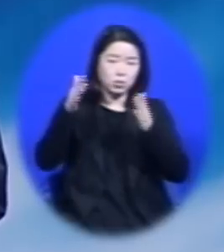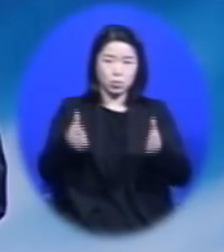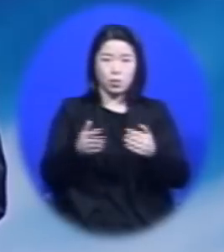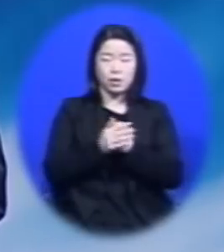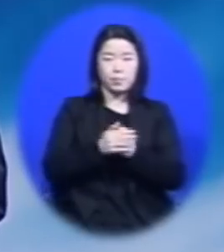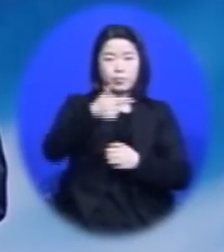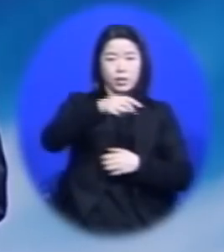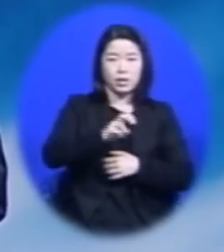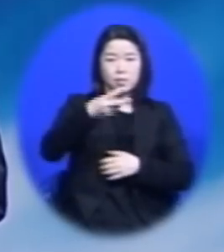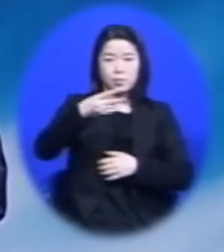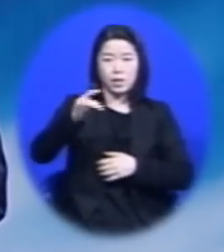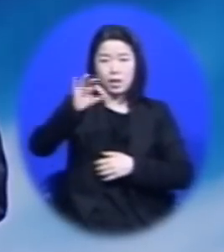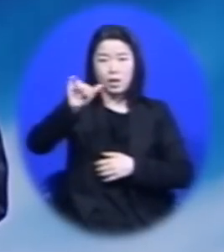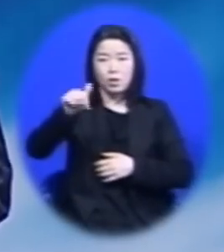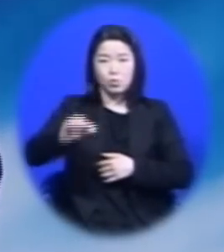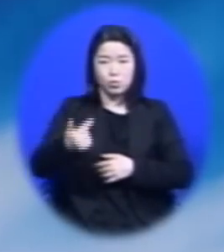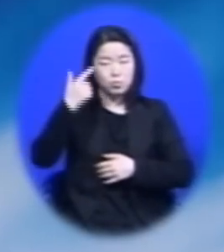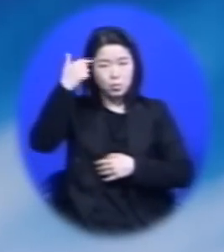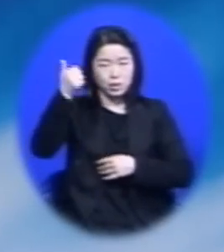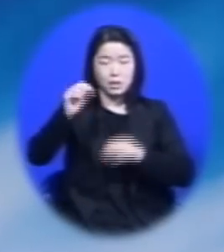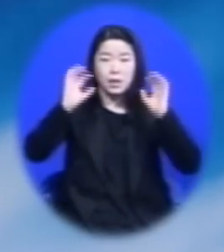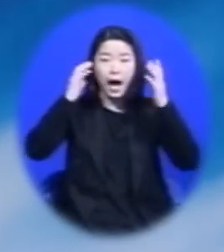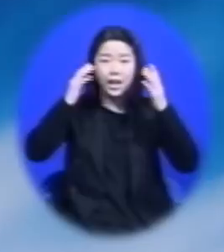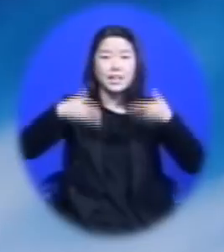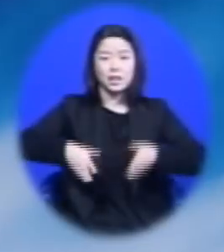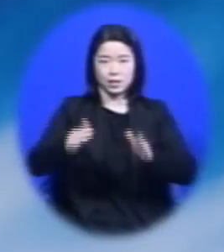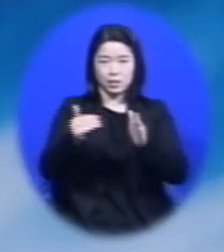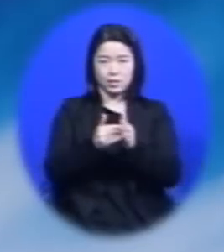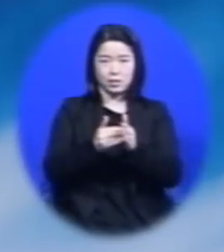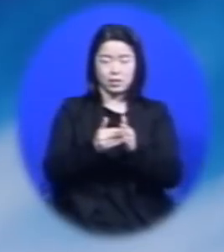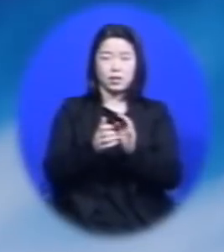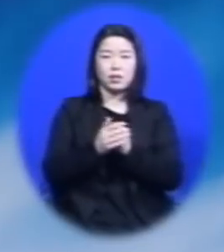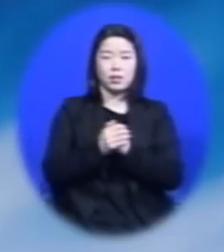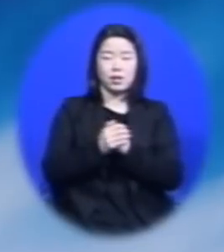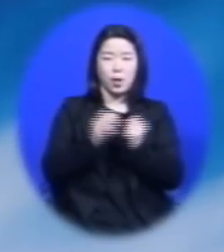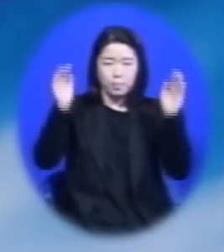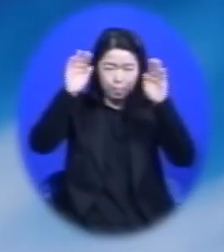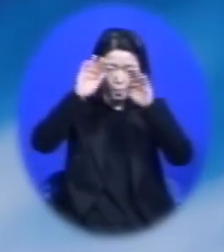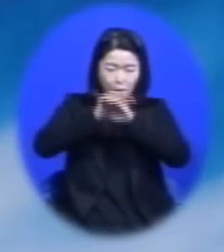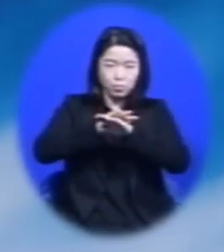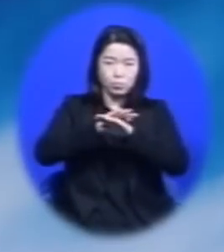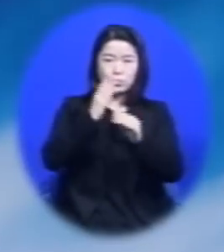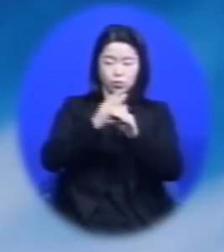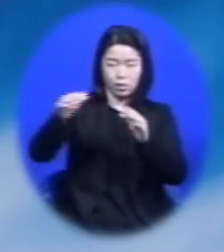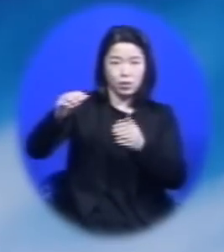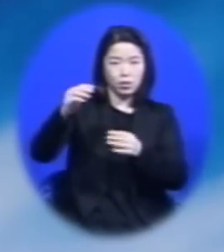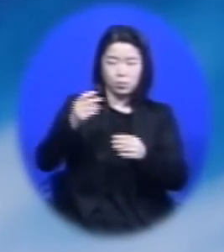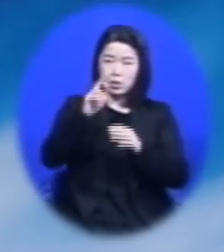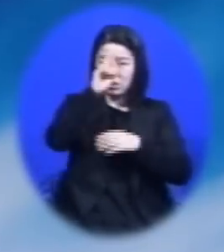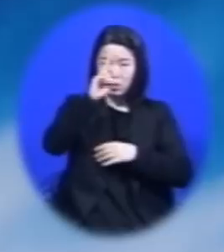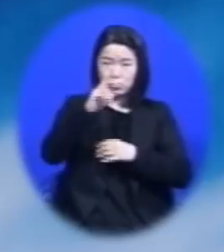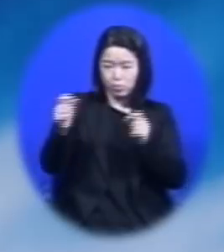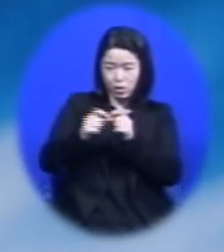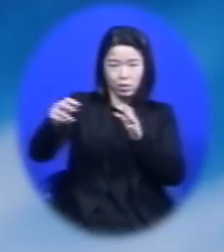김태훈 목사님 아이를 낳았어요 어 밤중에 저 문자가 왔더라고 12시